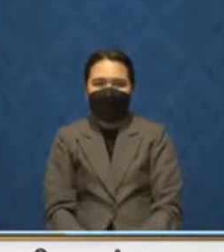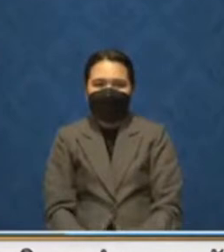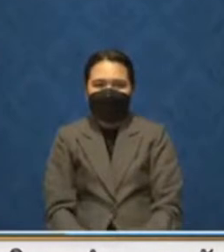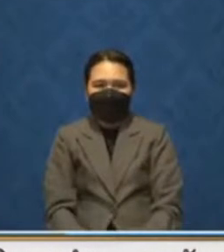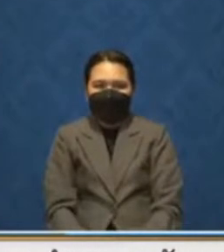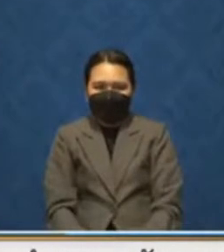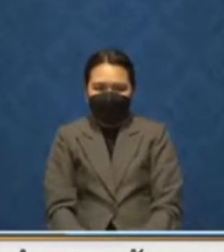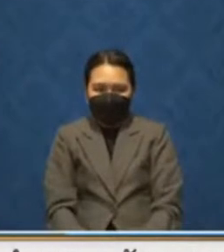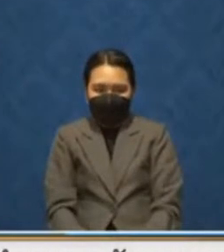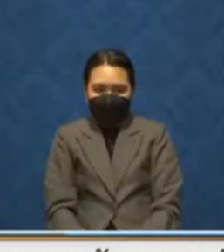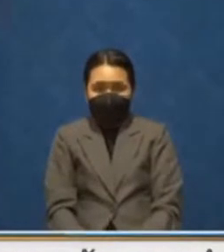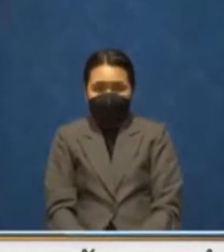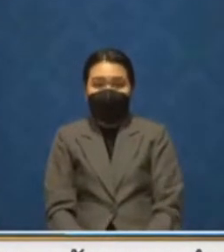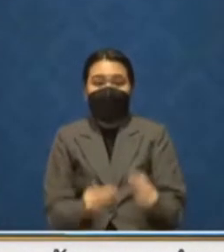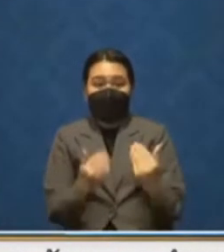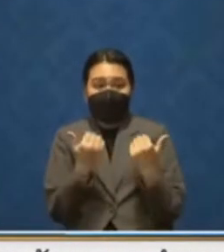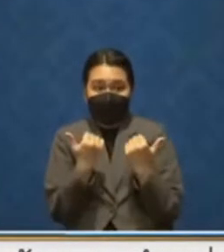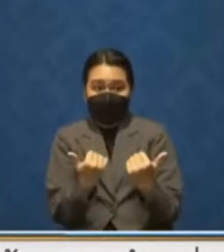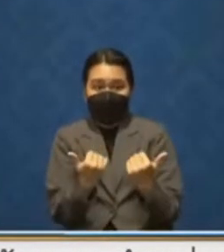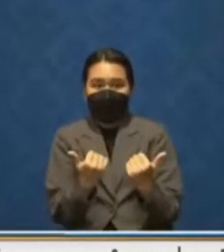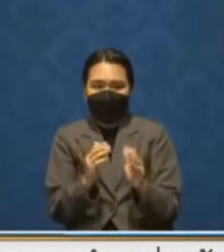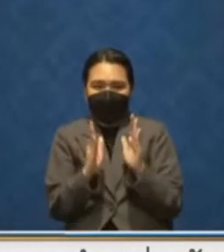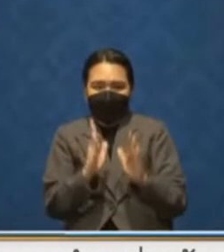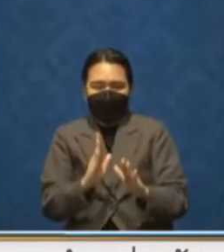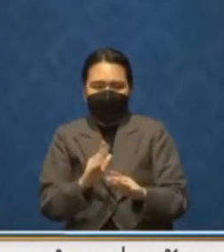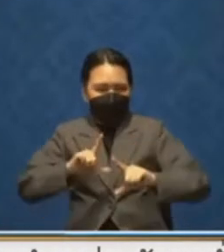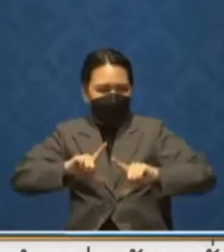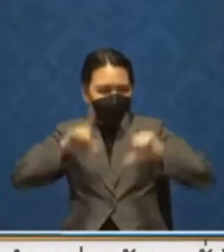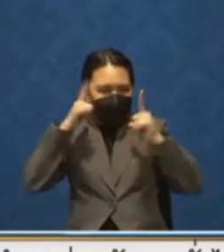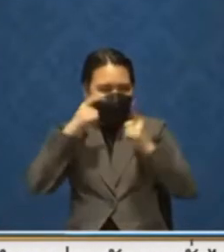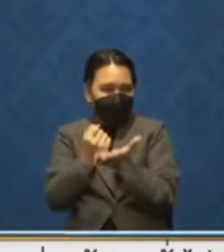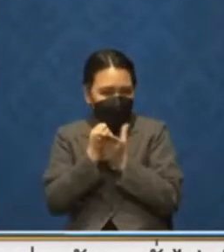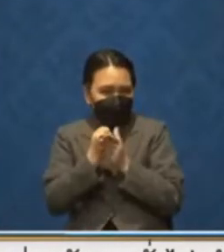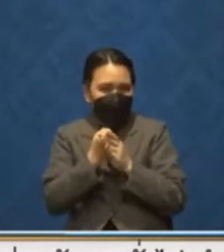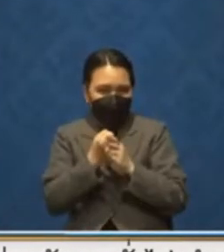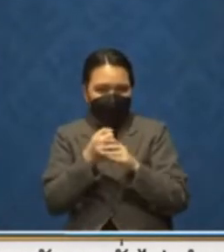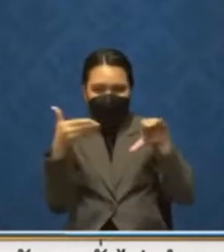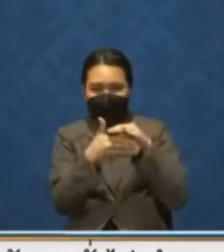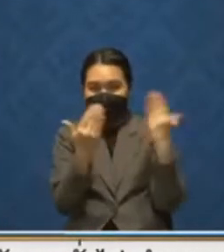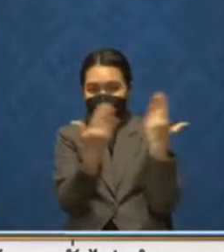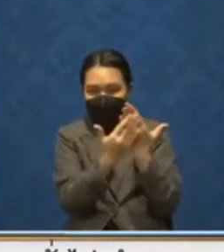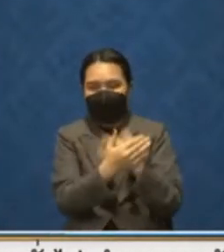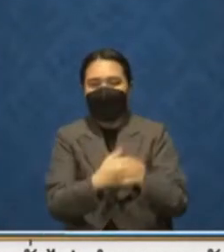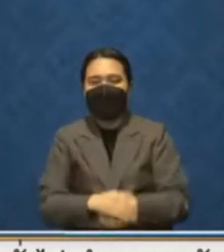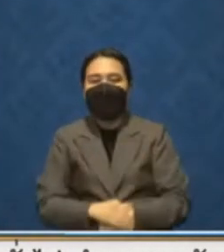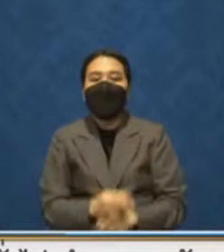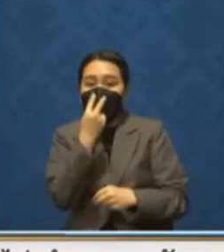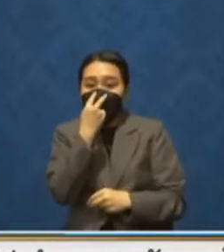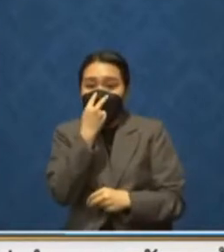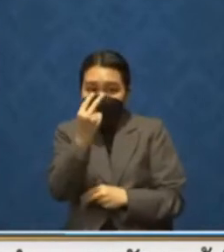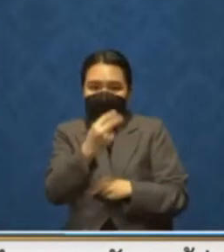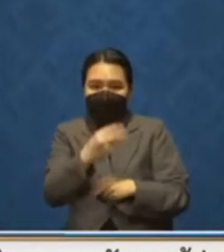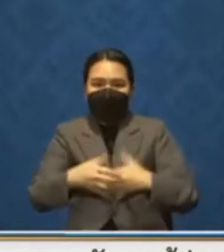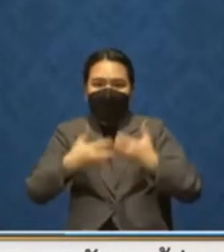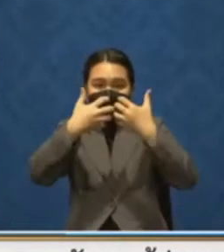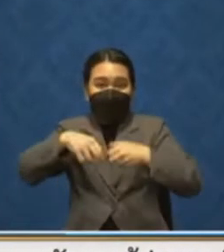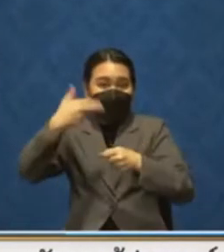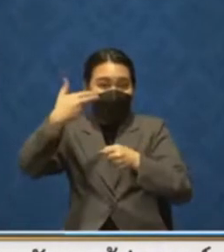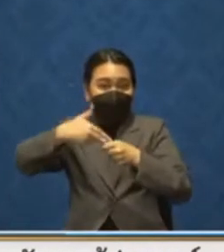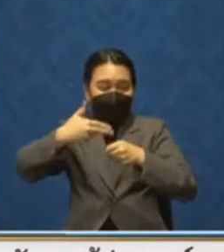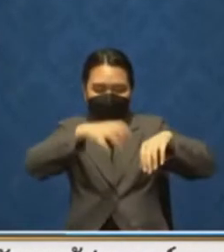วันนี้ระดับเด้งมาช่วยทำให้เลยดูลองกับน้ำมัน 6แห่งของไทยนะครับมีกำลังการผลิตเกิน